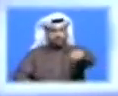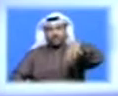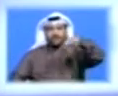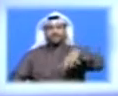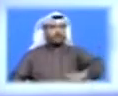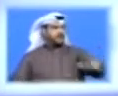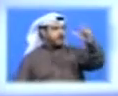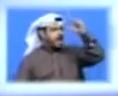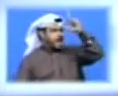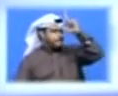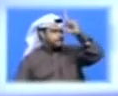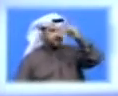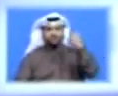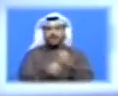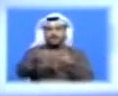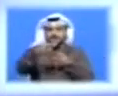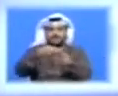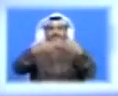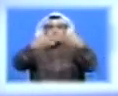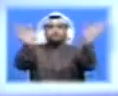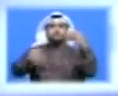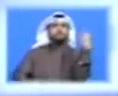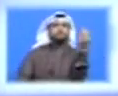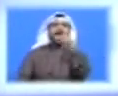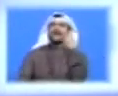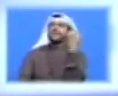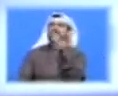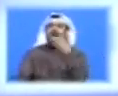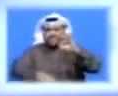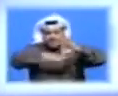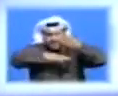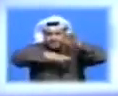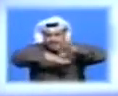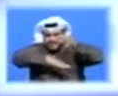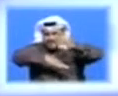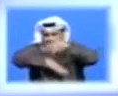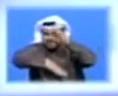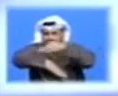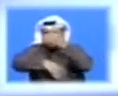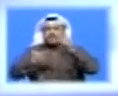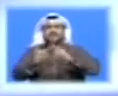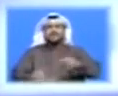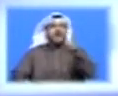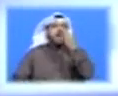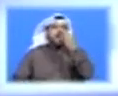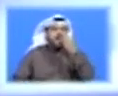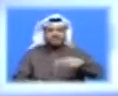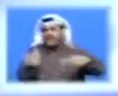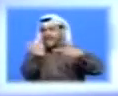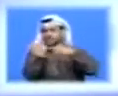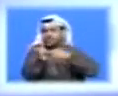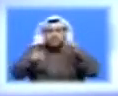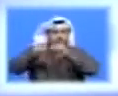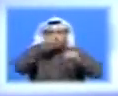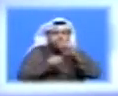الشقيقة عمان المعرض الخيري المتكامل للمشغولات اليدوية والأطعمة الشعبية السورية، والتي